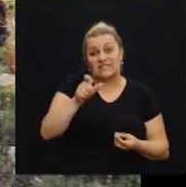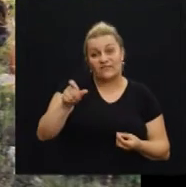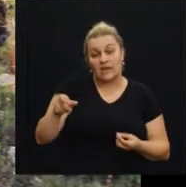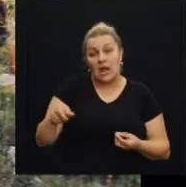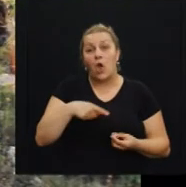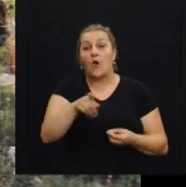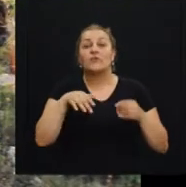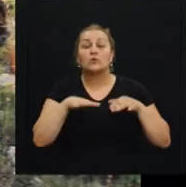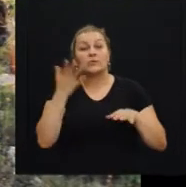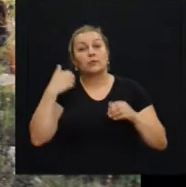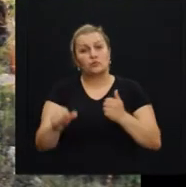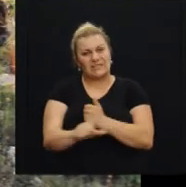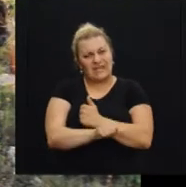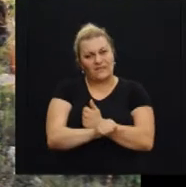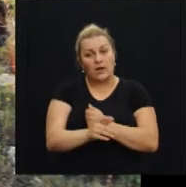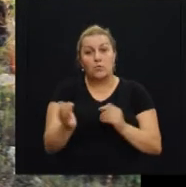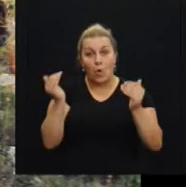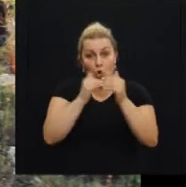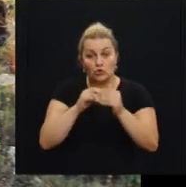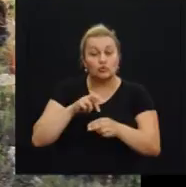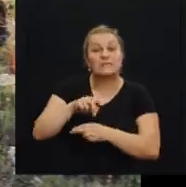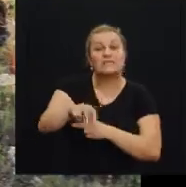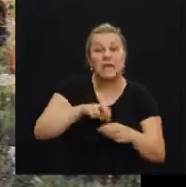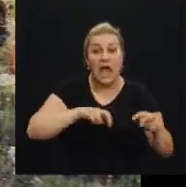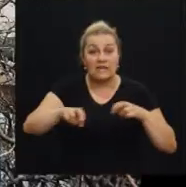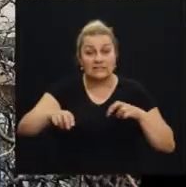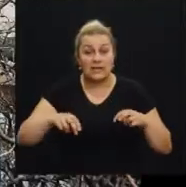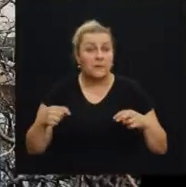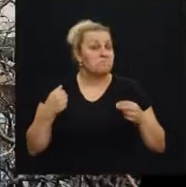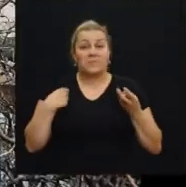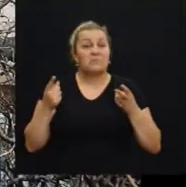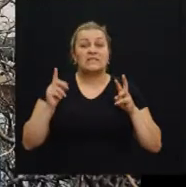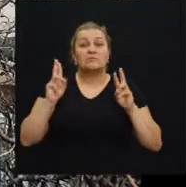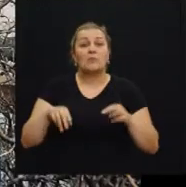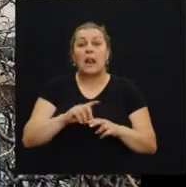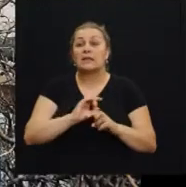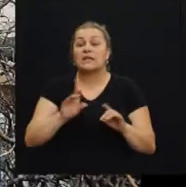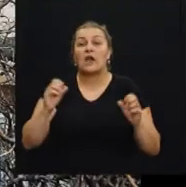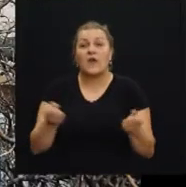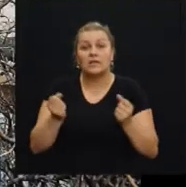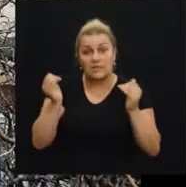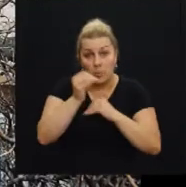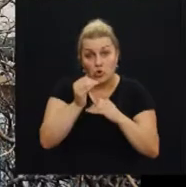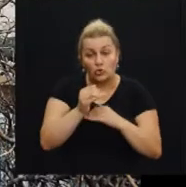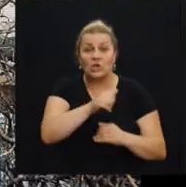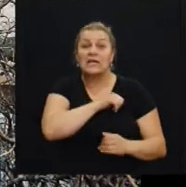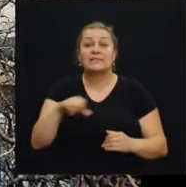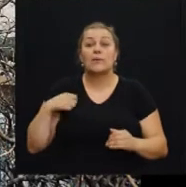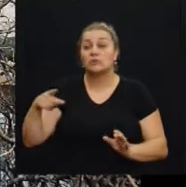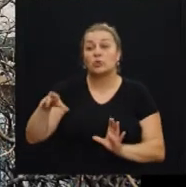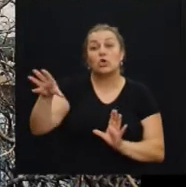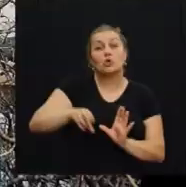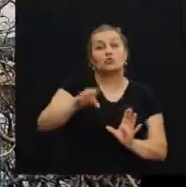Ti ljudi su bili sakriveni, oni su u toku noći izlazili, pošto mi nismo imali nikakvih djelovanja po noći, samo smo ih